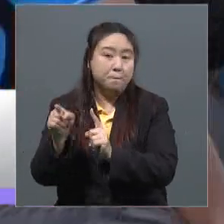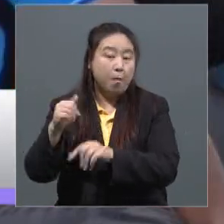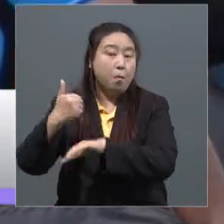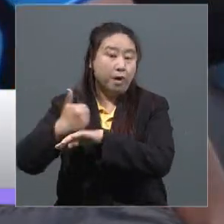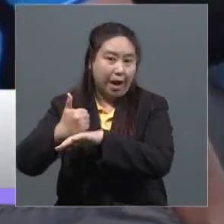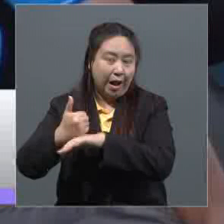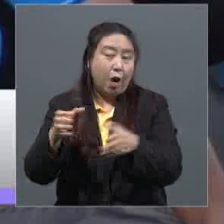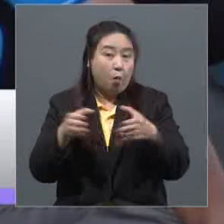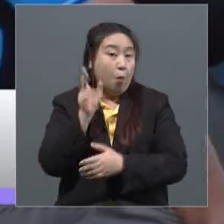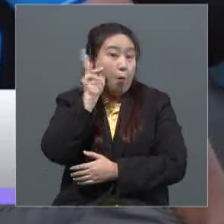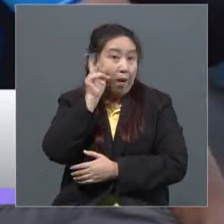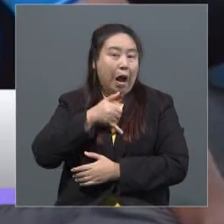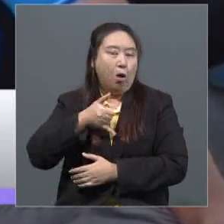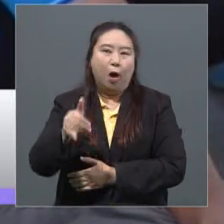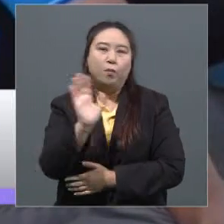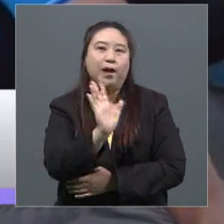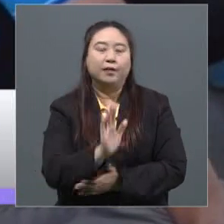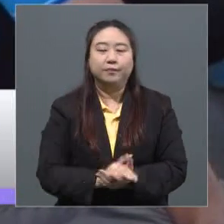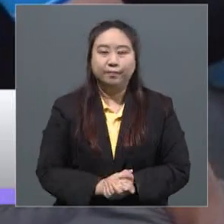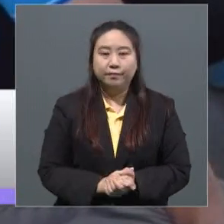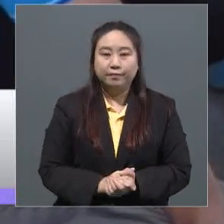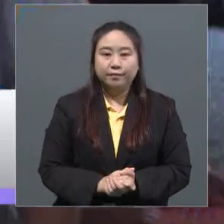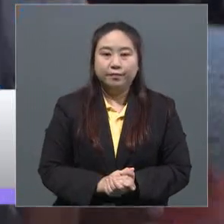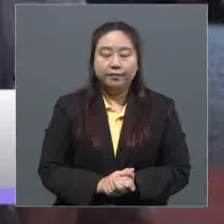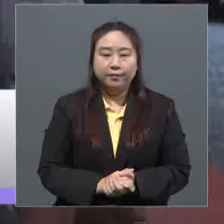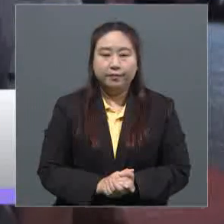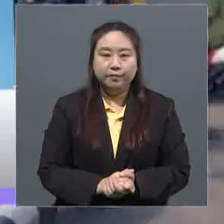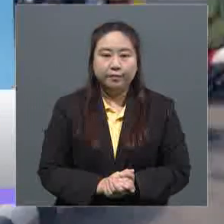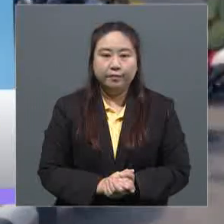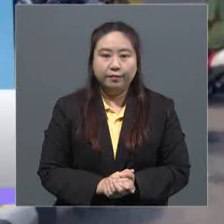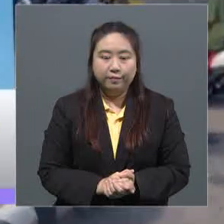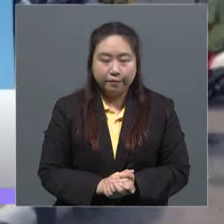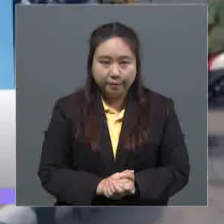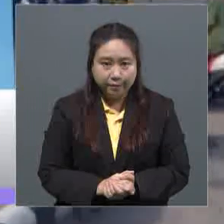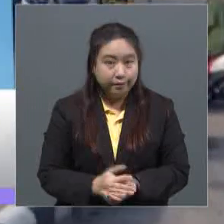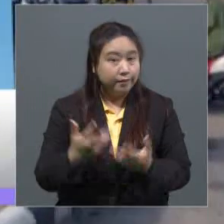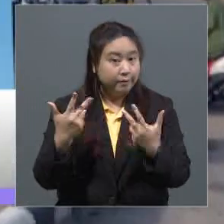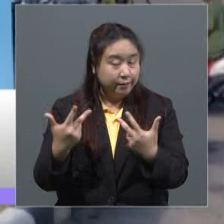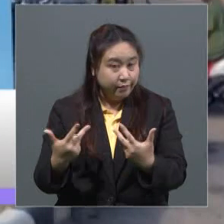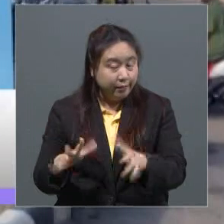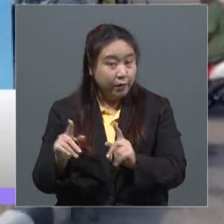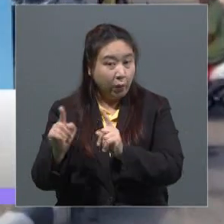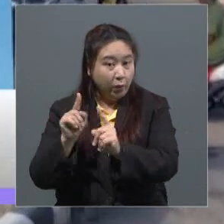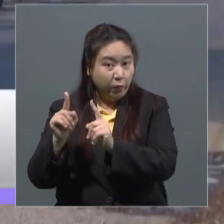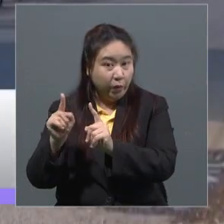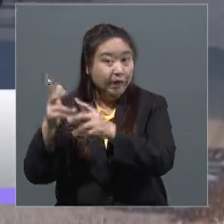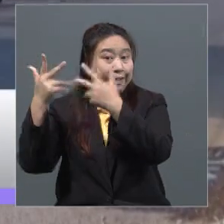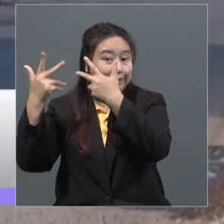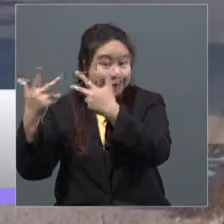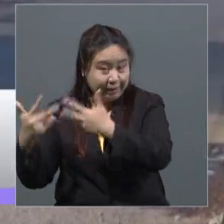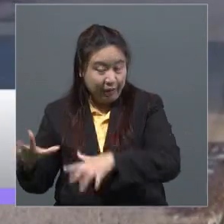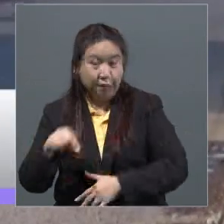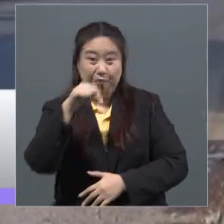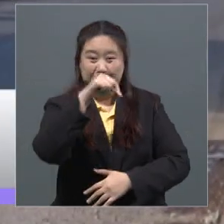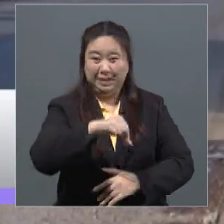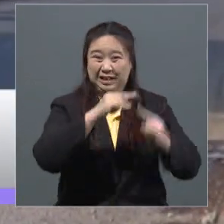าฟังการเจรจาครับจากนั้นผู้นำนะครับได้มีการเคลื่อนย้ายเต็นท์ที่กีดขว